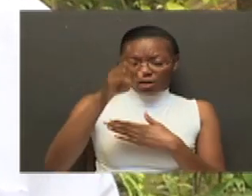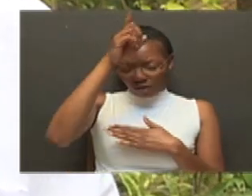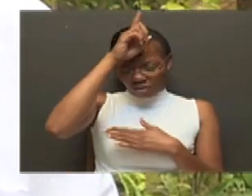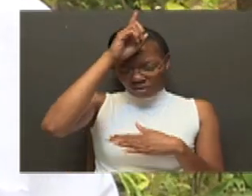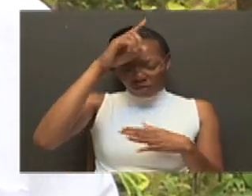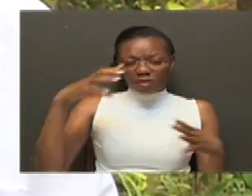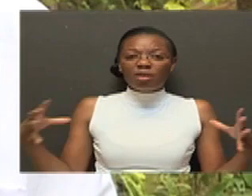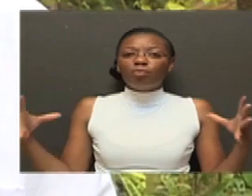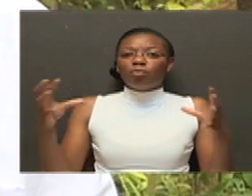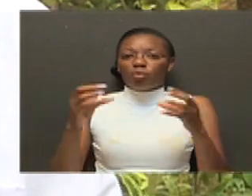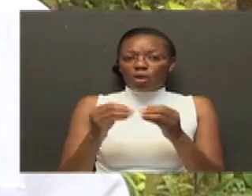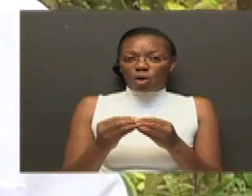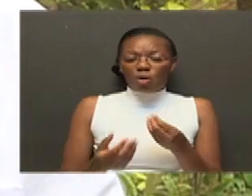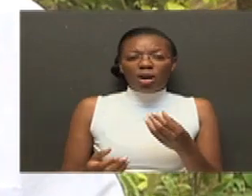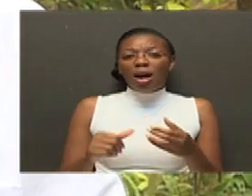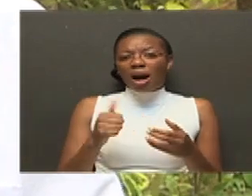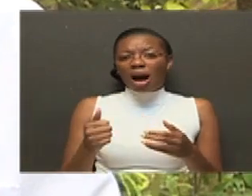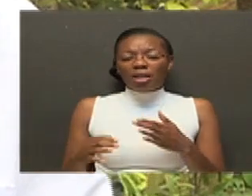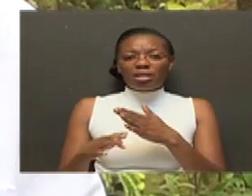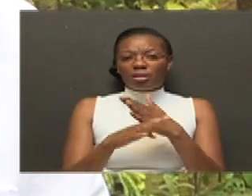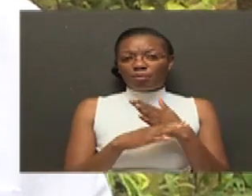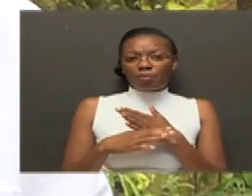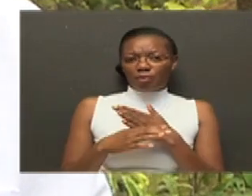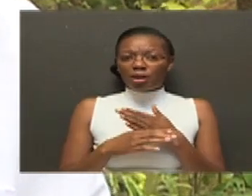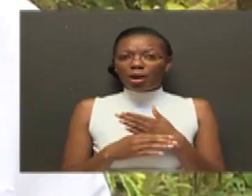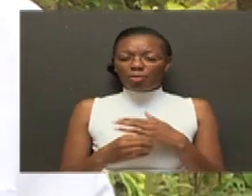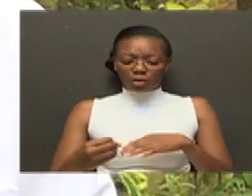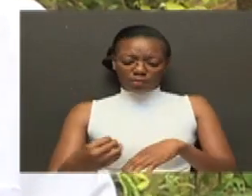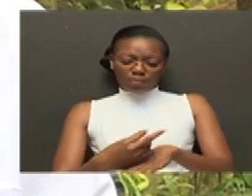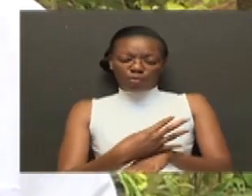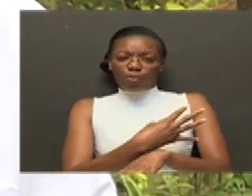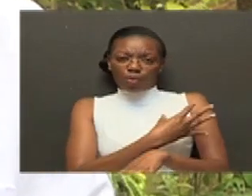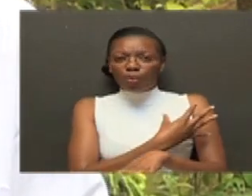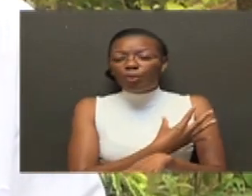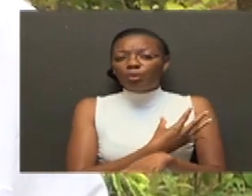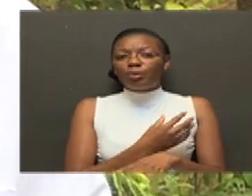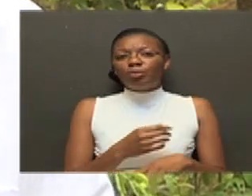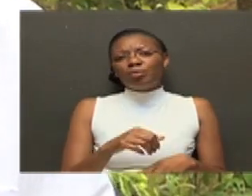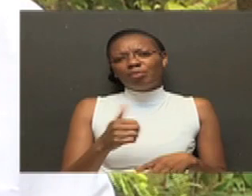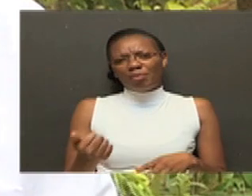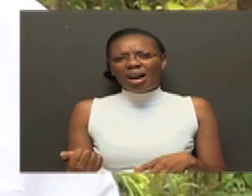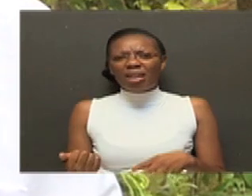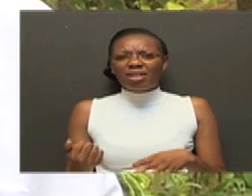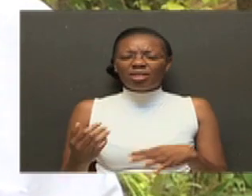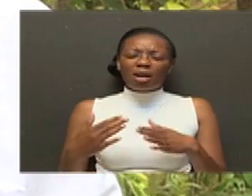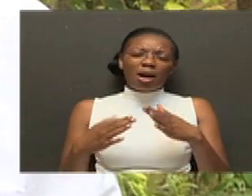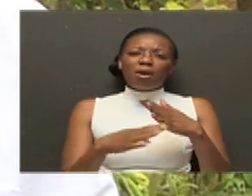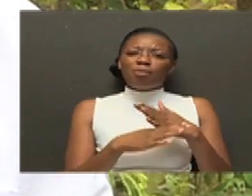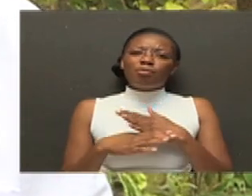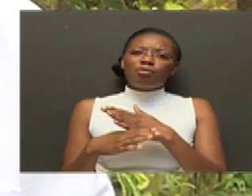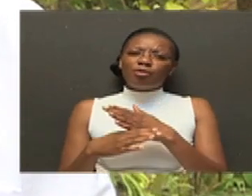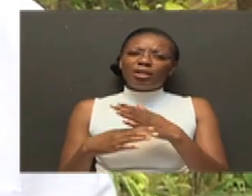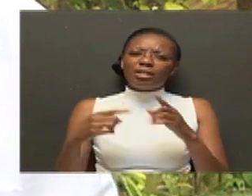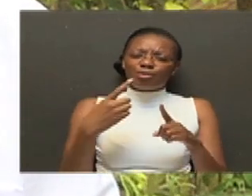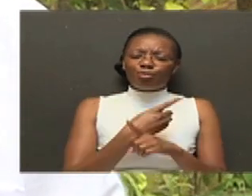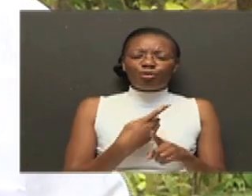kama kwa prostate cancer. Na hiyo prostate cancer sasa ni shida kwa nchi yetu. Angalia hiyo mti imekatwa. Imeenda forever. Ina take 40 years